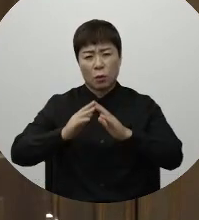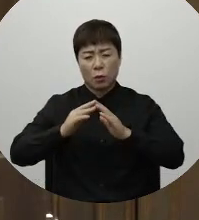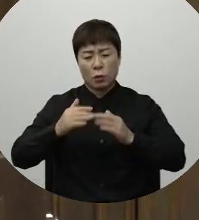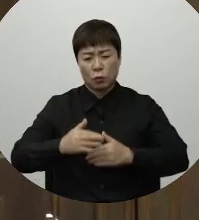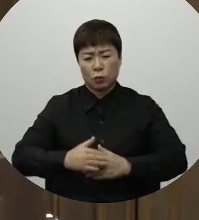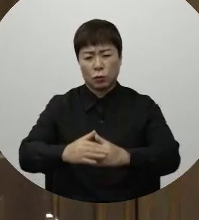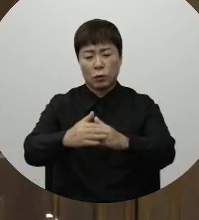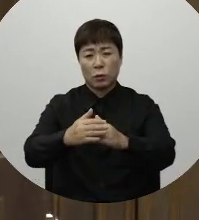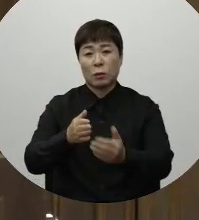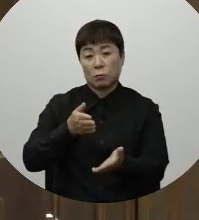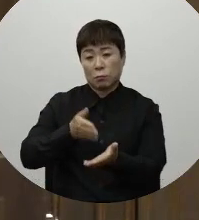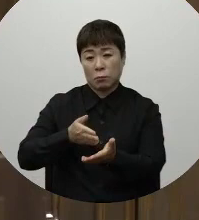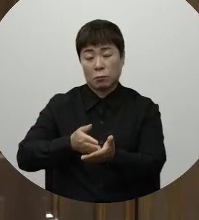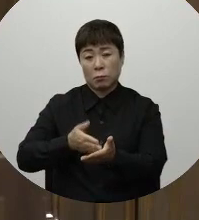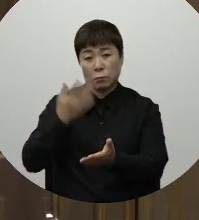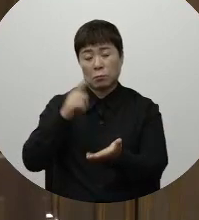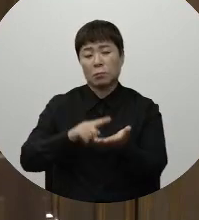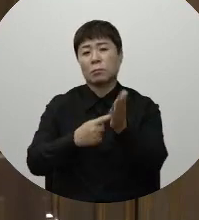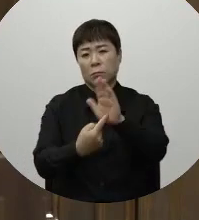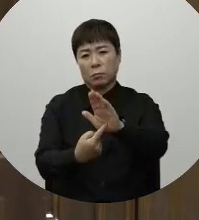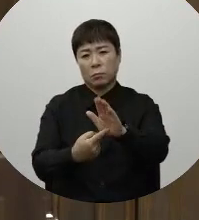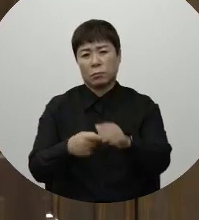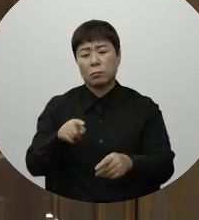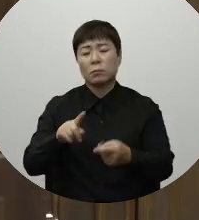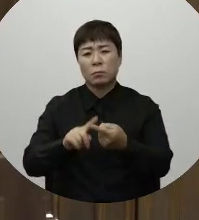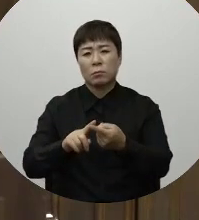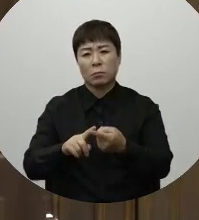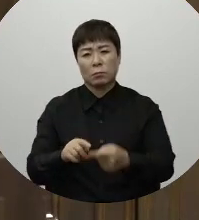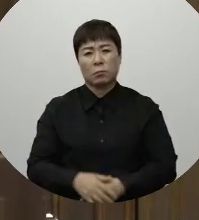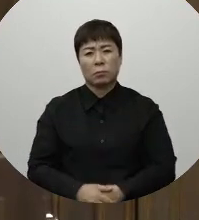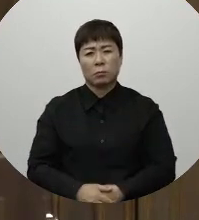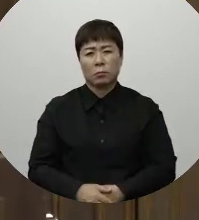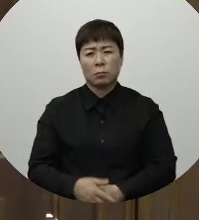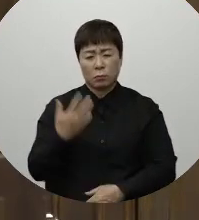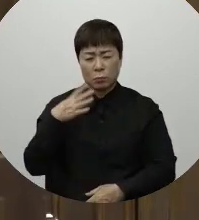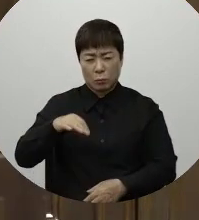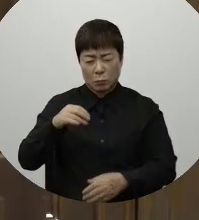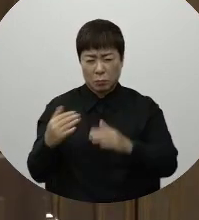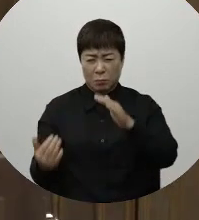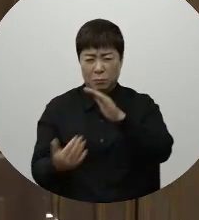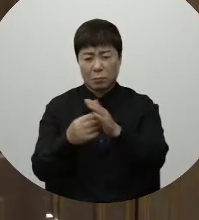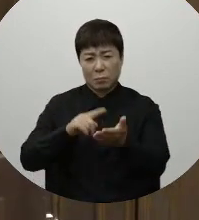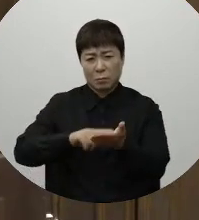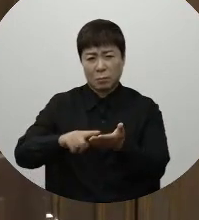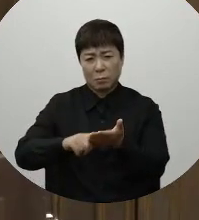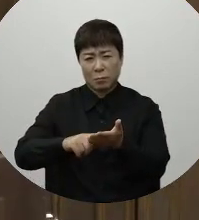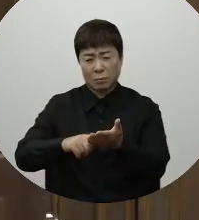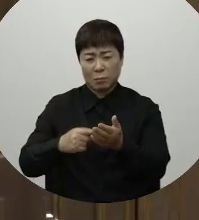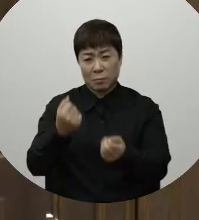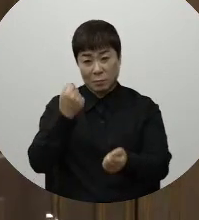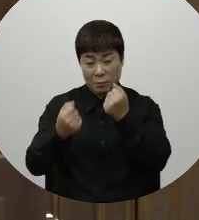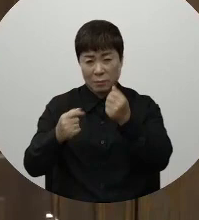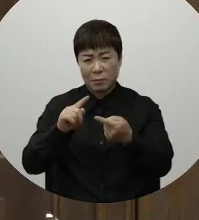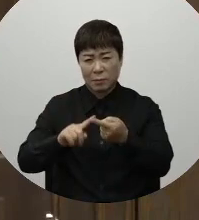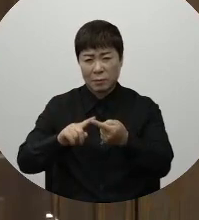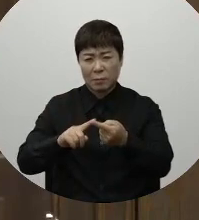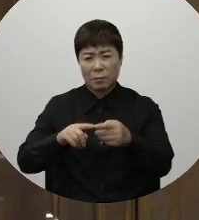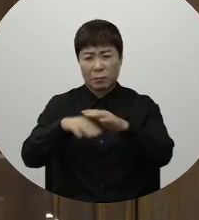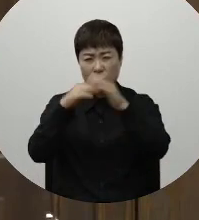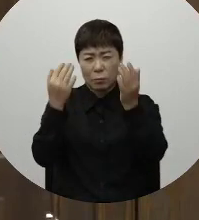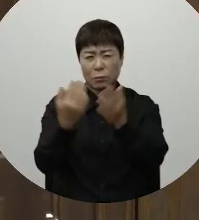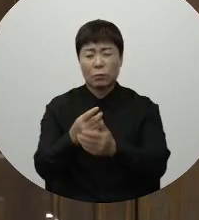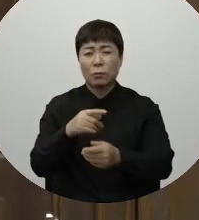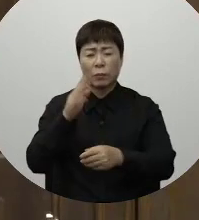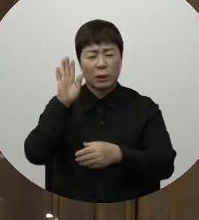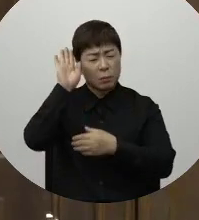기사가 발표되었는데 그에 따르면 최첨단 스마트 헬스케어 허브를 표방하는 세상에 없던